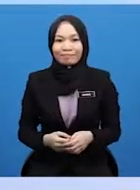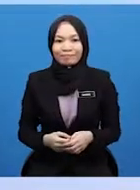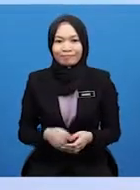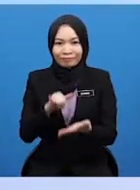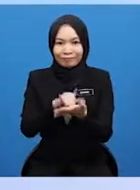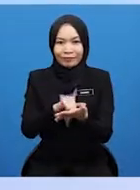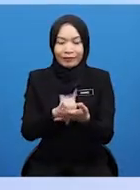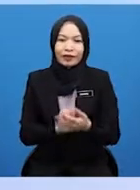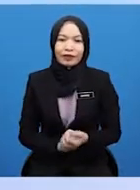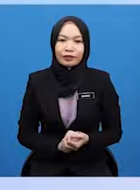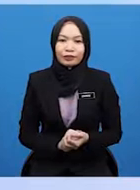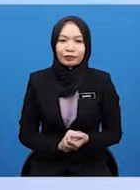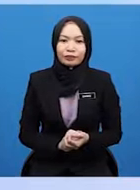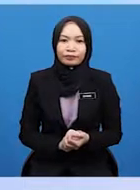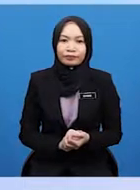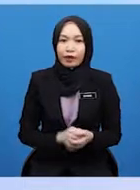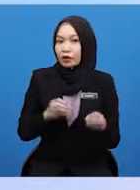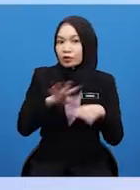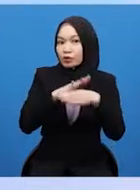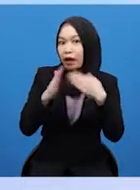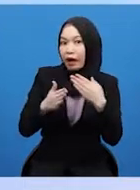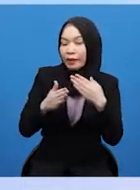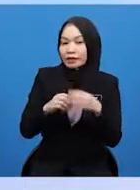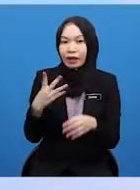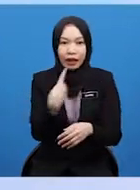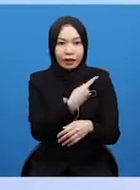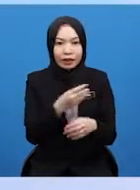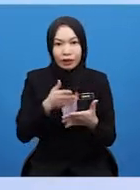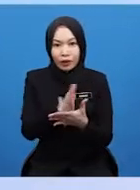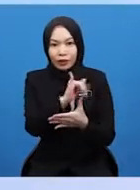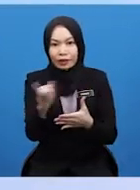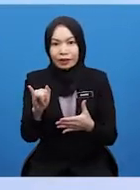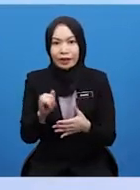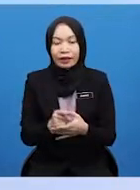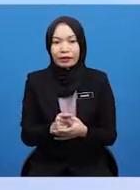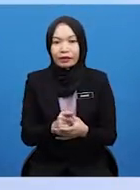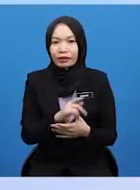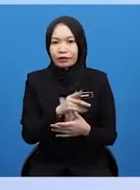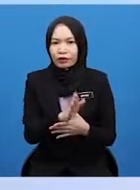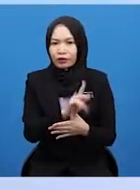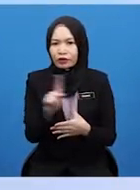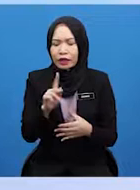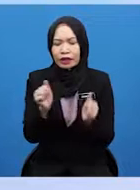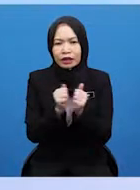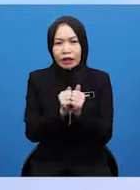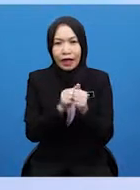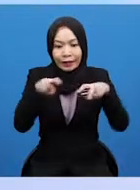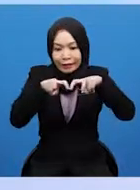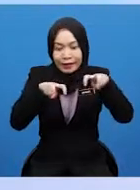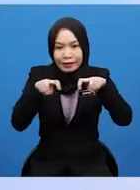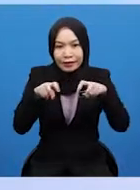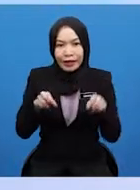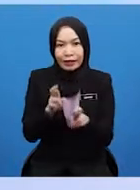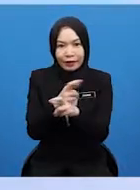ini dengan kajian reka letak, di mana pergabungan imej, tipografi dan logo syarikat dibuat